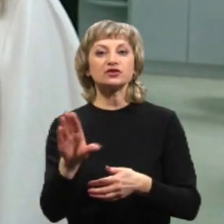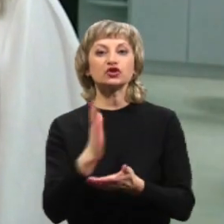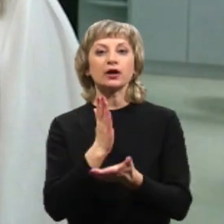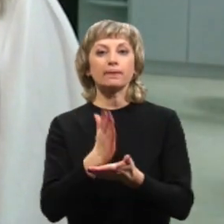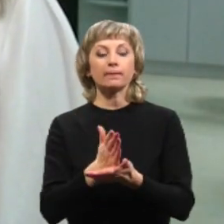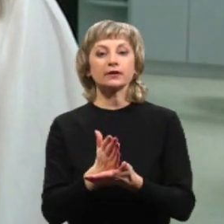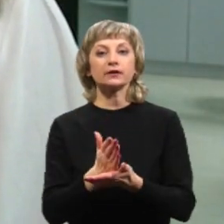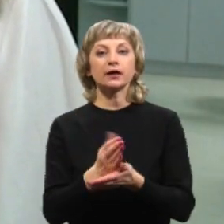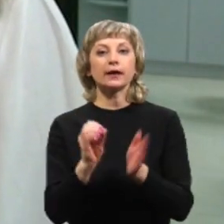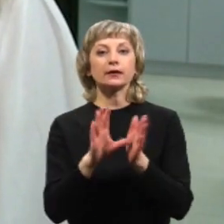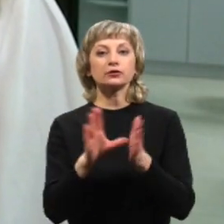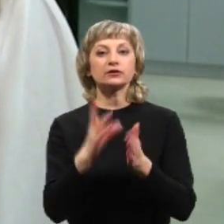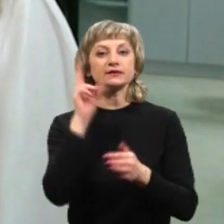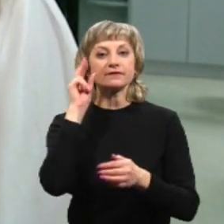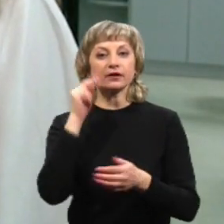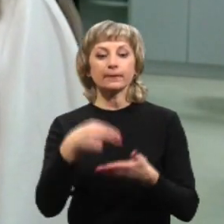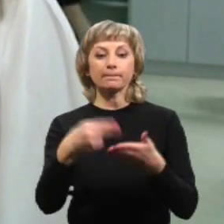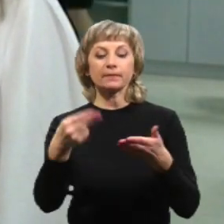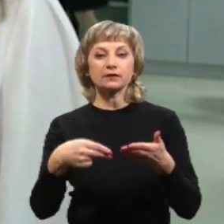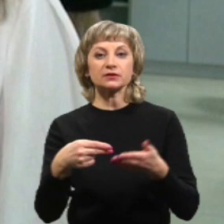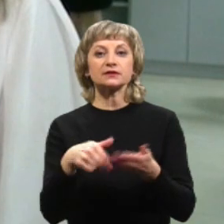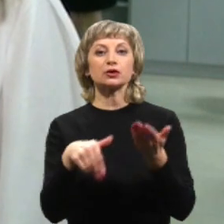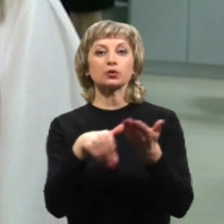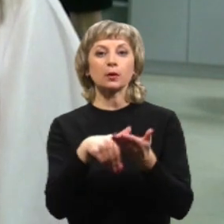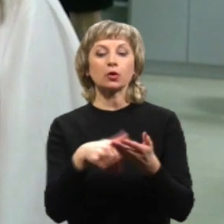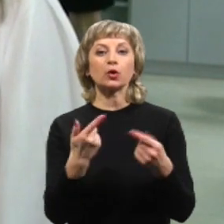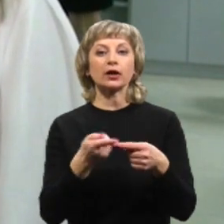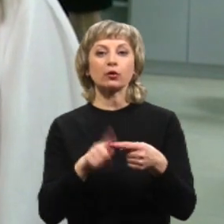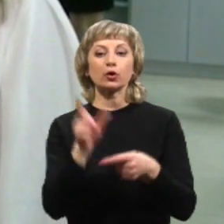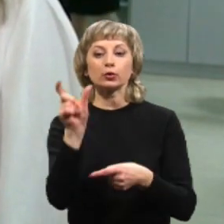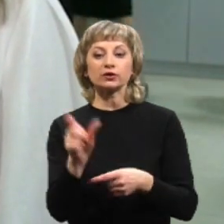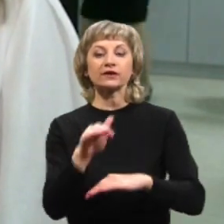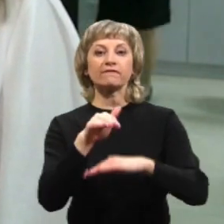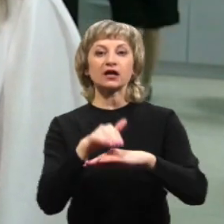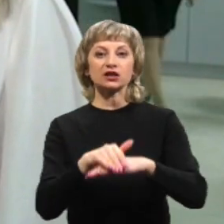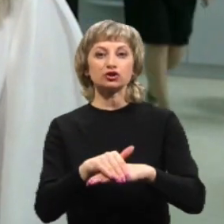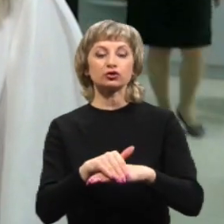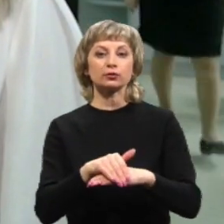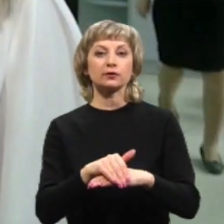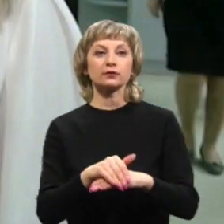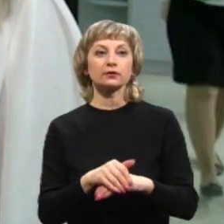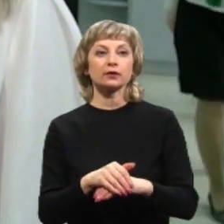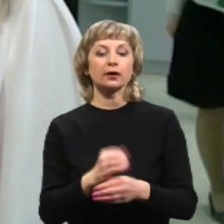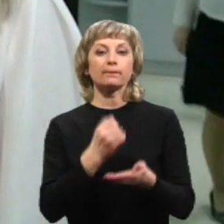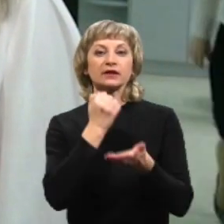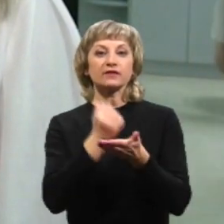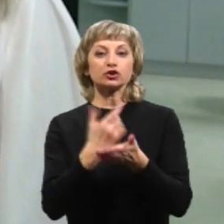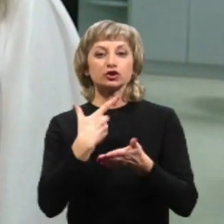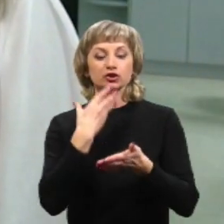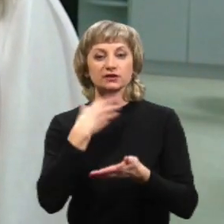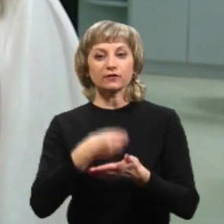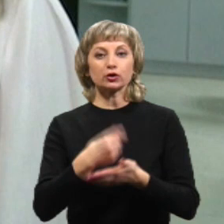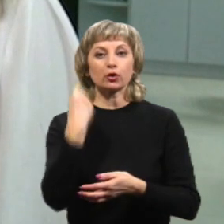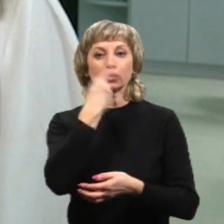має електронно-цифровий підпис, за допомогою якого людина фактично підтверджує свою